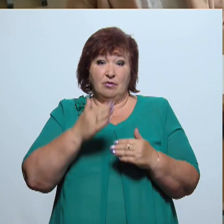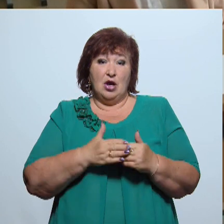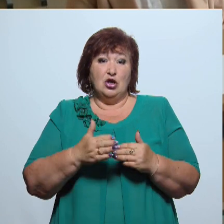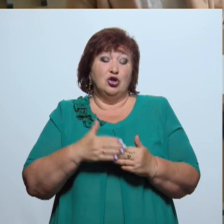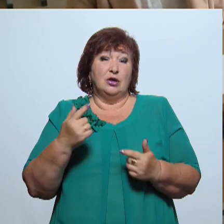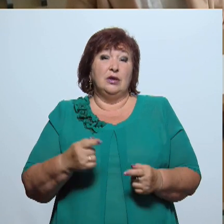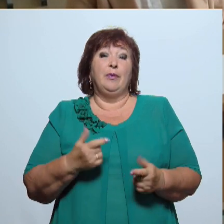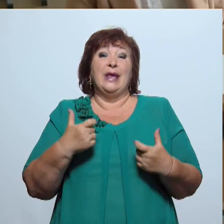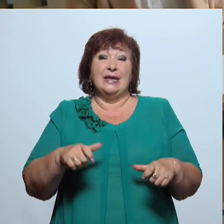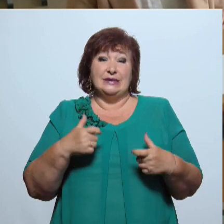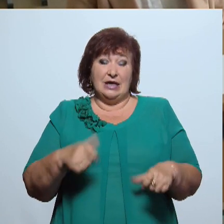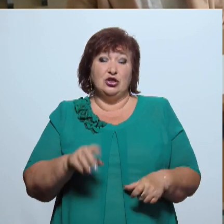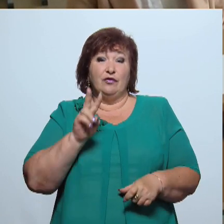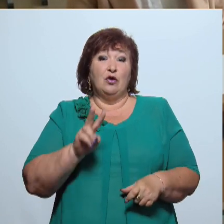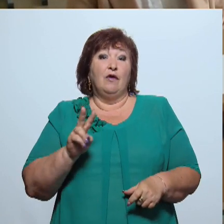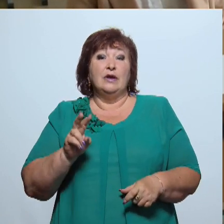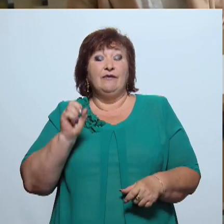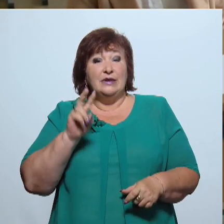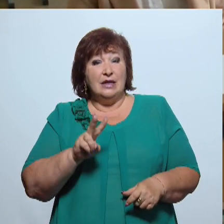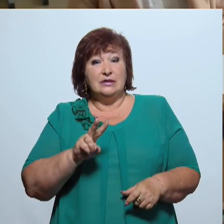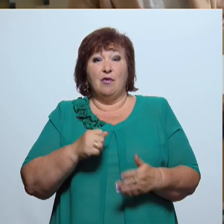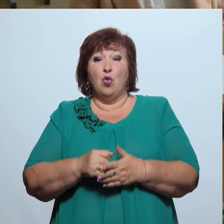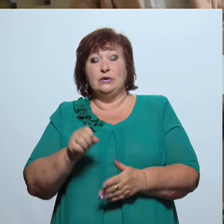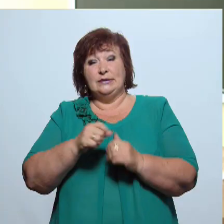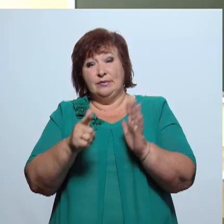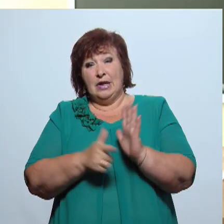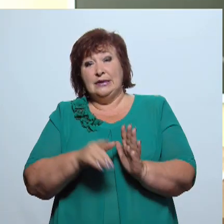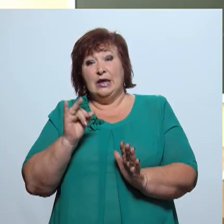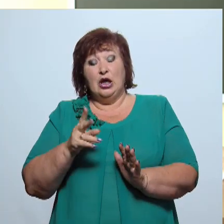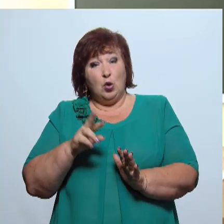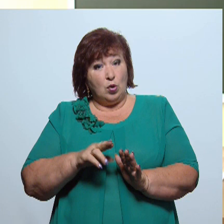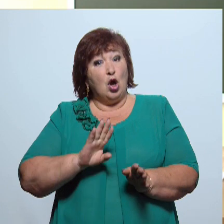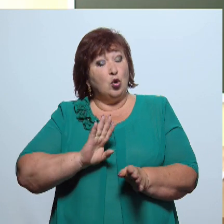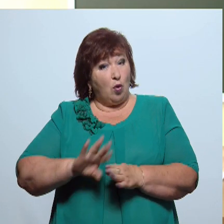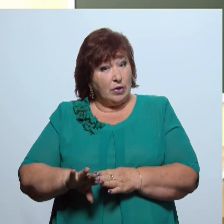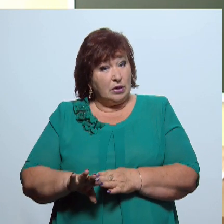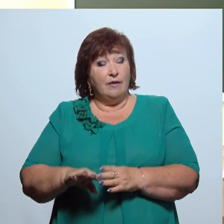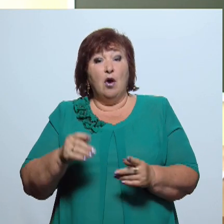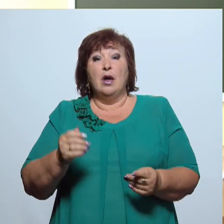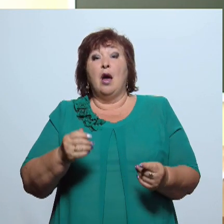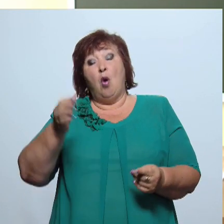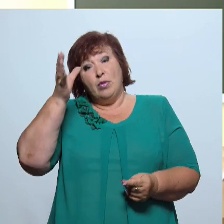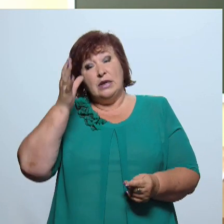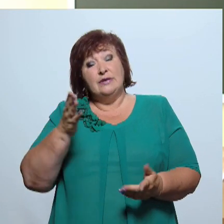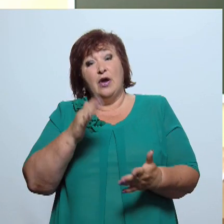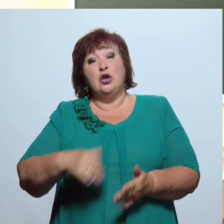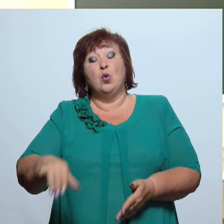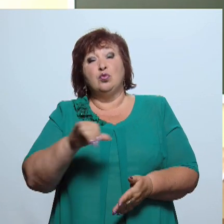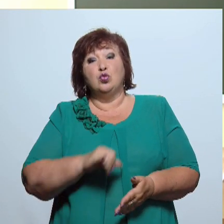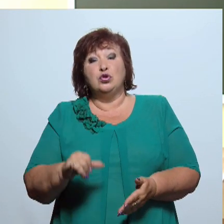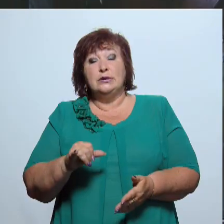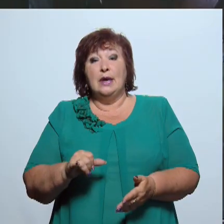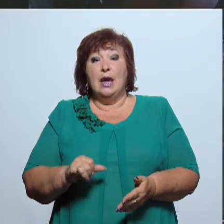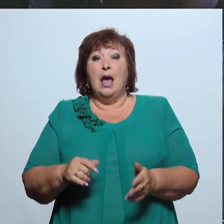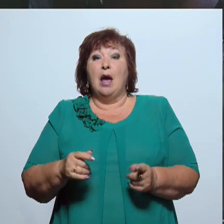для пересдачи – это 2 июля, а также с 12 по 17 июля. Кроме того, по словам министра образования и науки Удмуртии, заведено